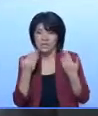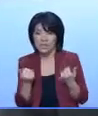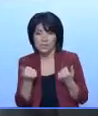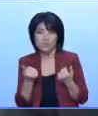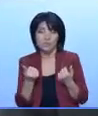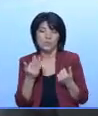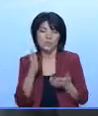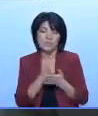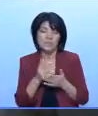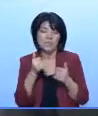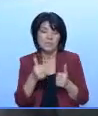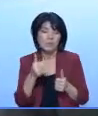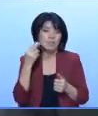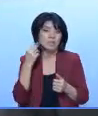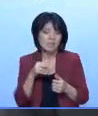бар.